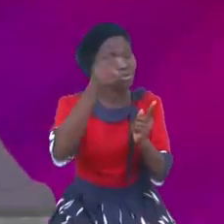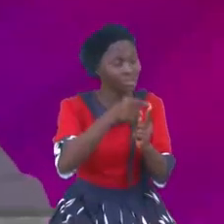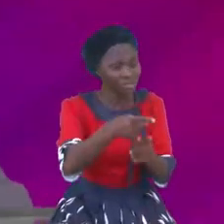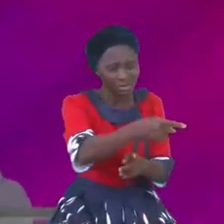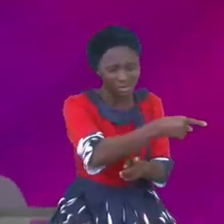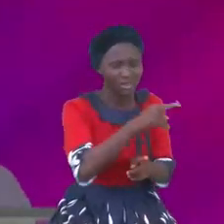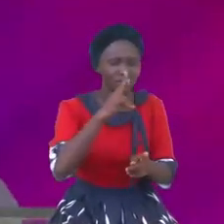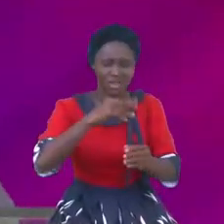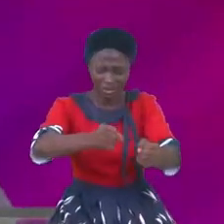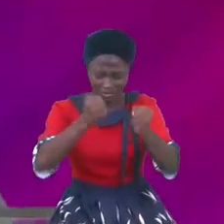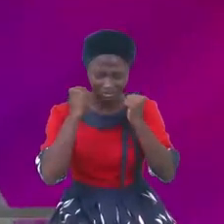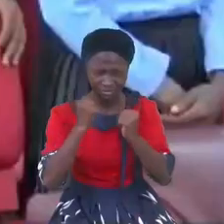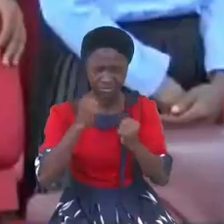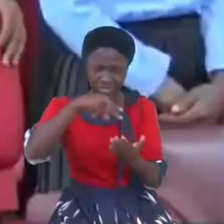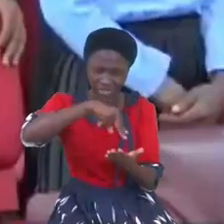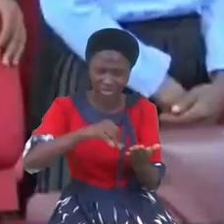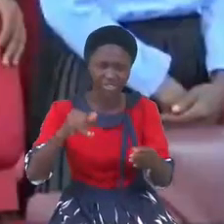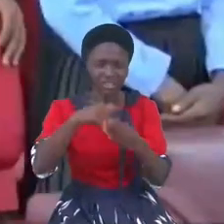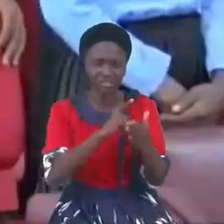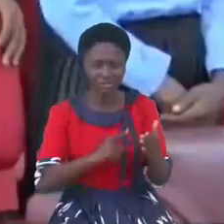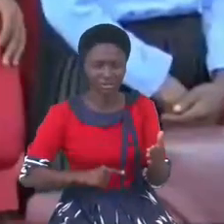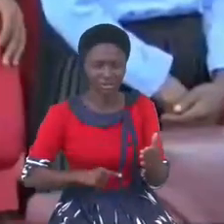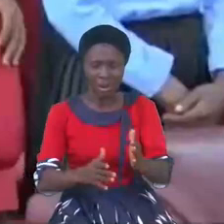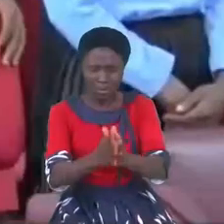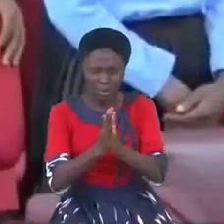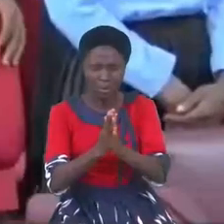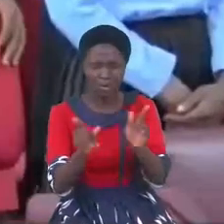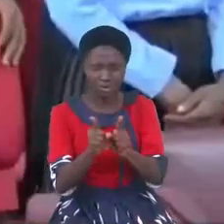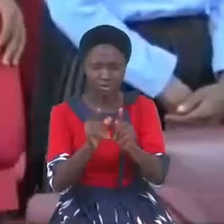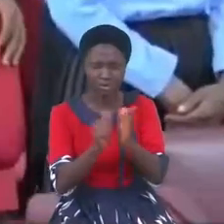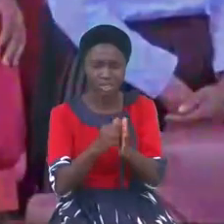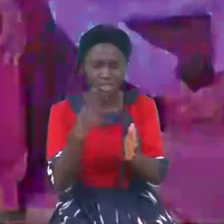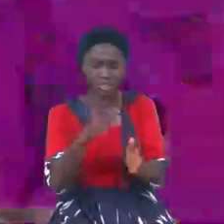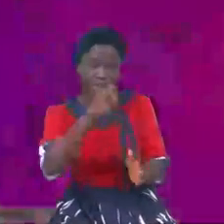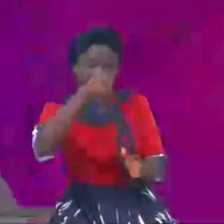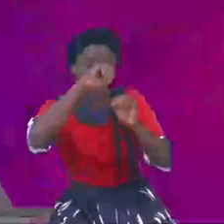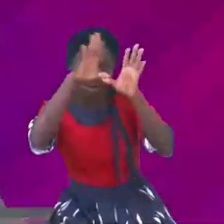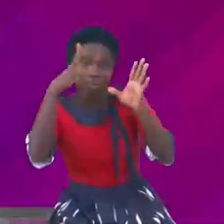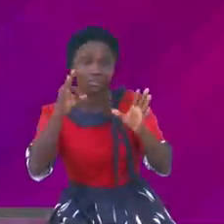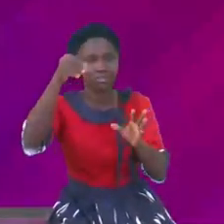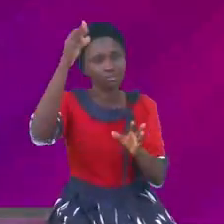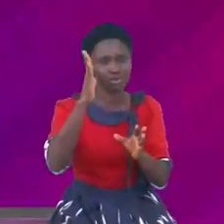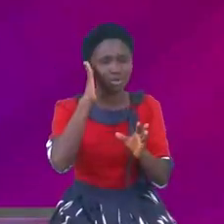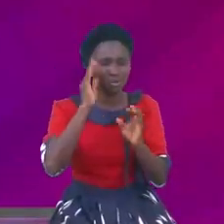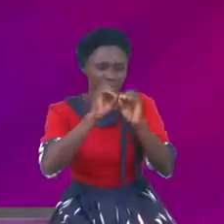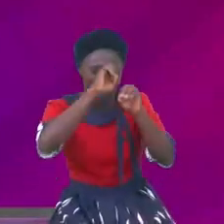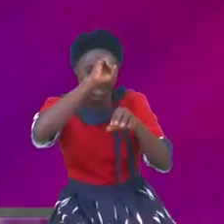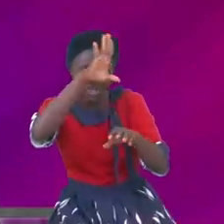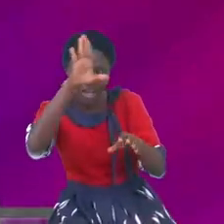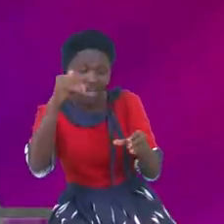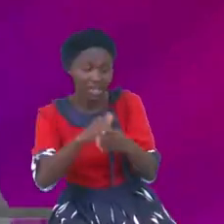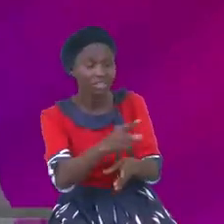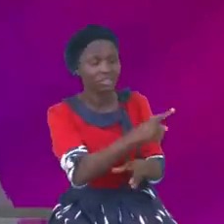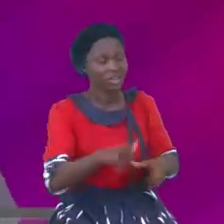à être ferme. Prie que la lumière de Dieu brille dans le cœur des gens et qu'ils ne retournent pas